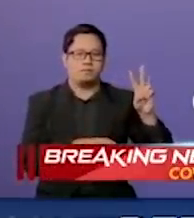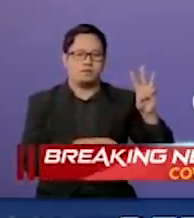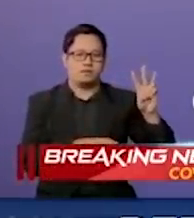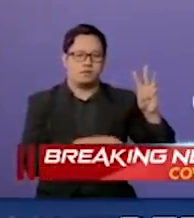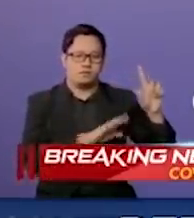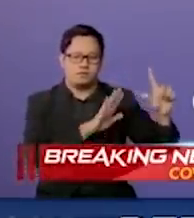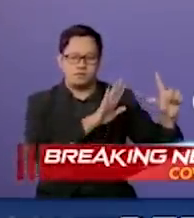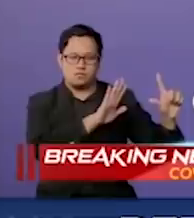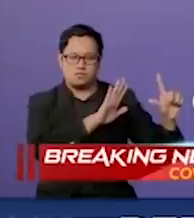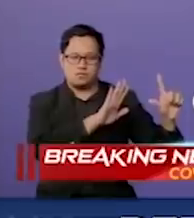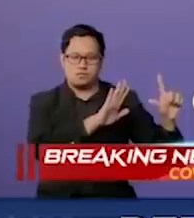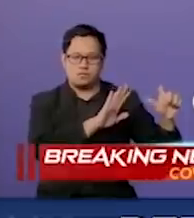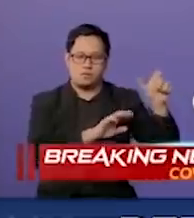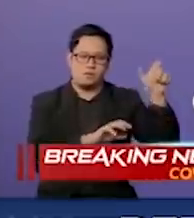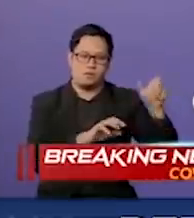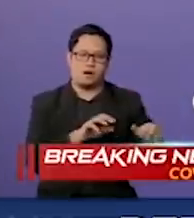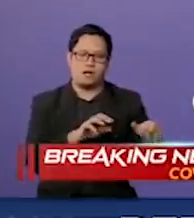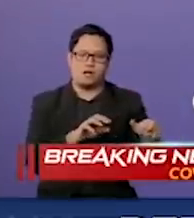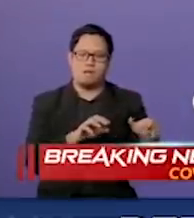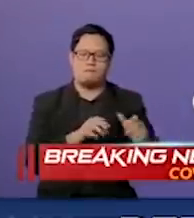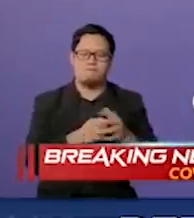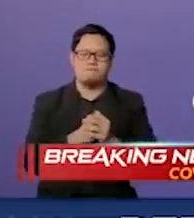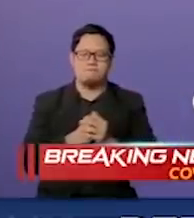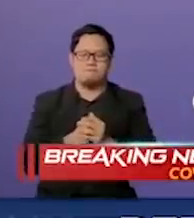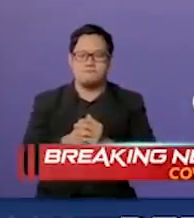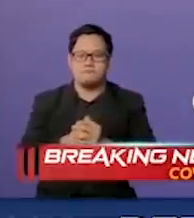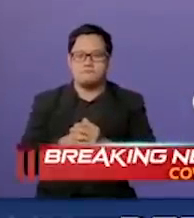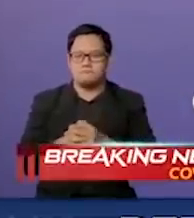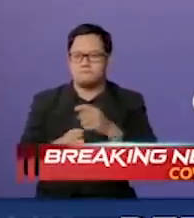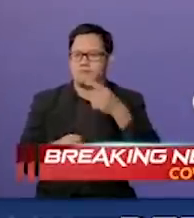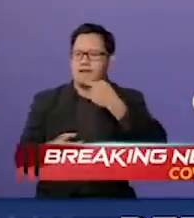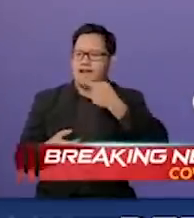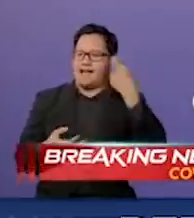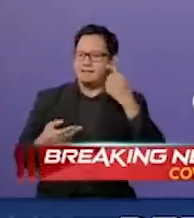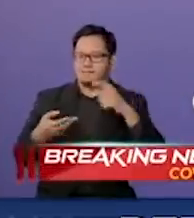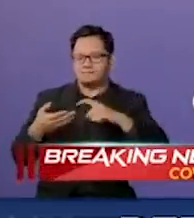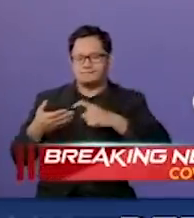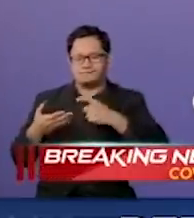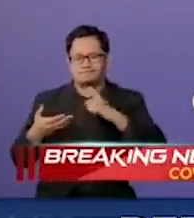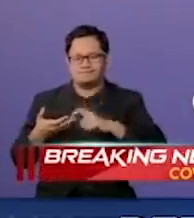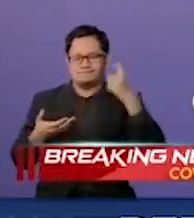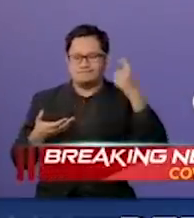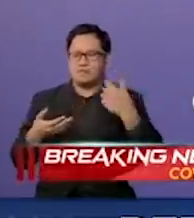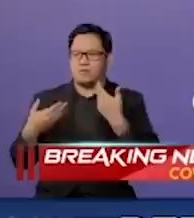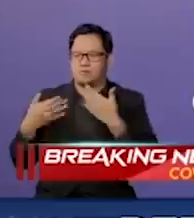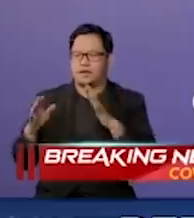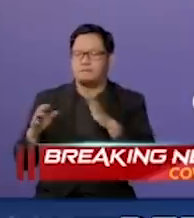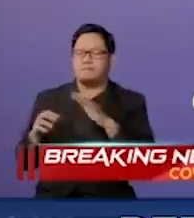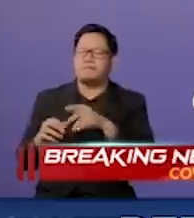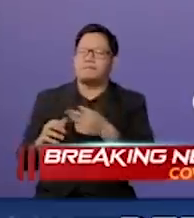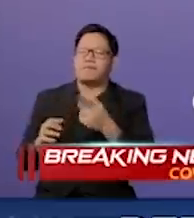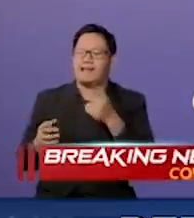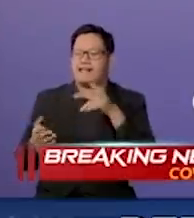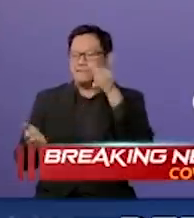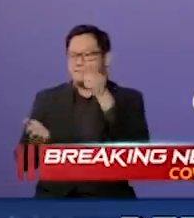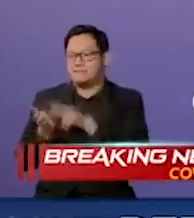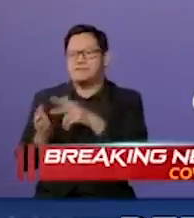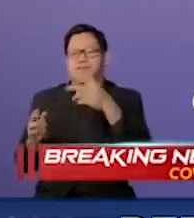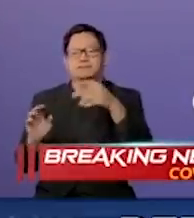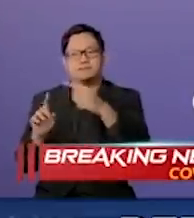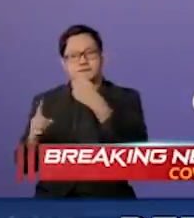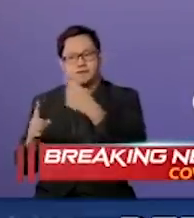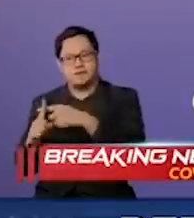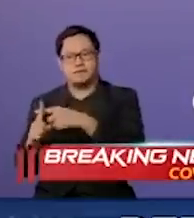37 spesimen dari hasil pemeriksaan ini kita dapatkan kasus konfirmasi positif untuk